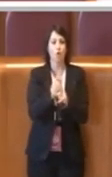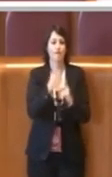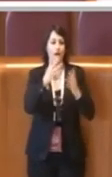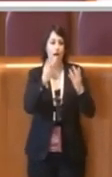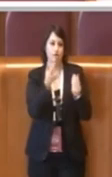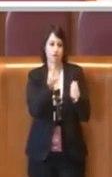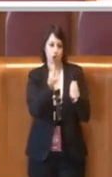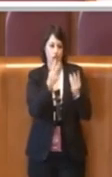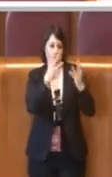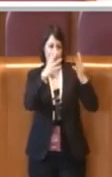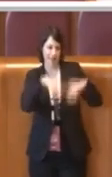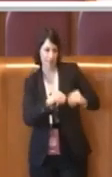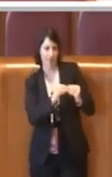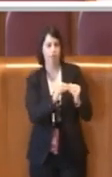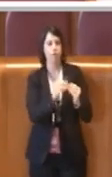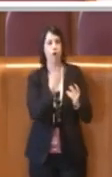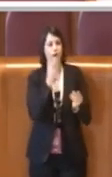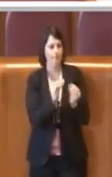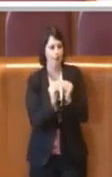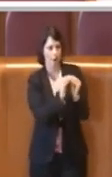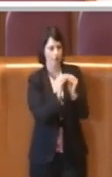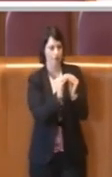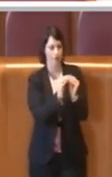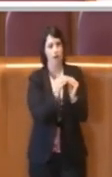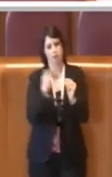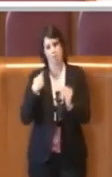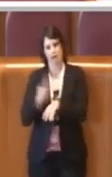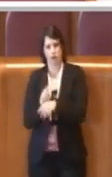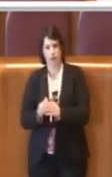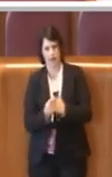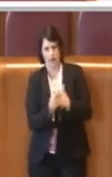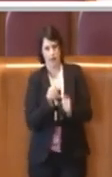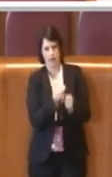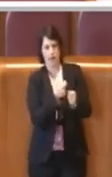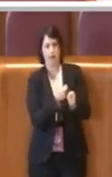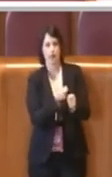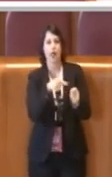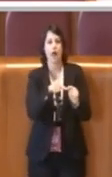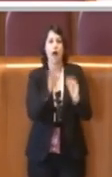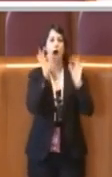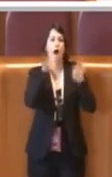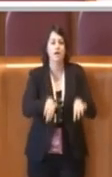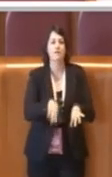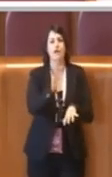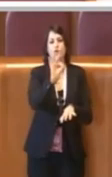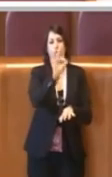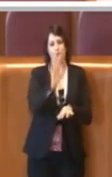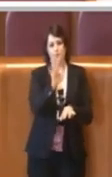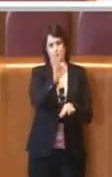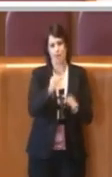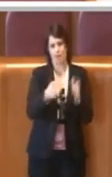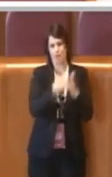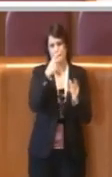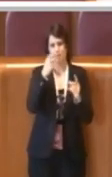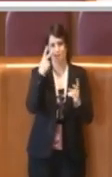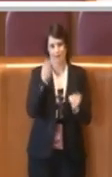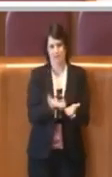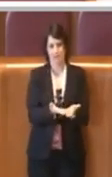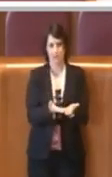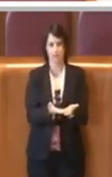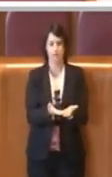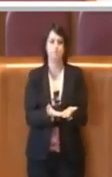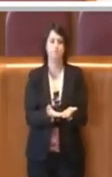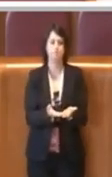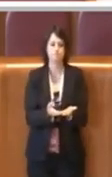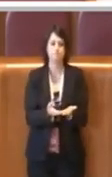spinta dell'assessorato al punto 50 per cento il canone previsto ci furono